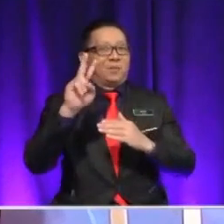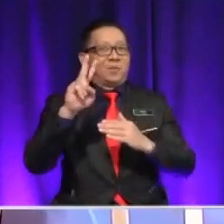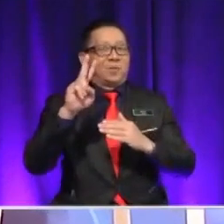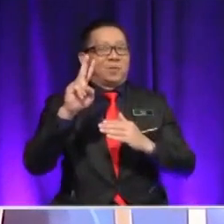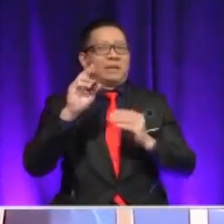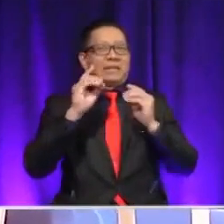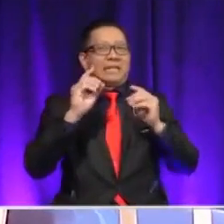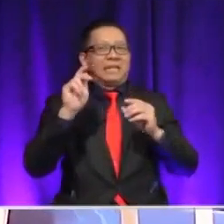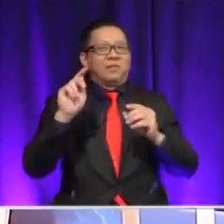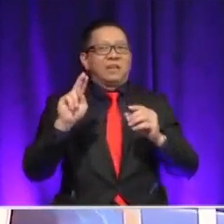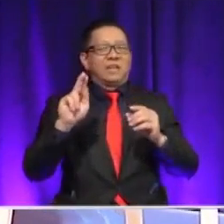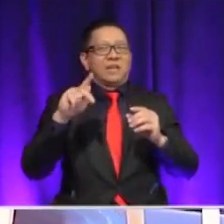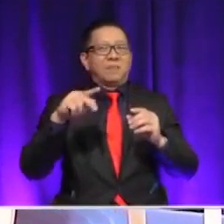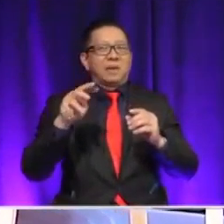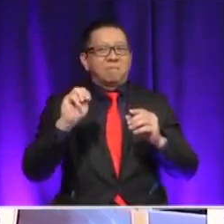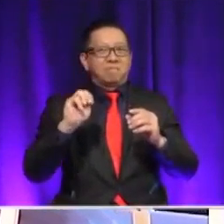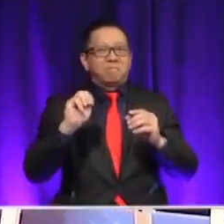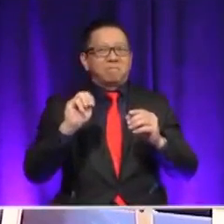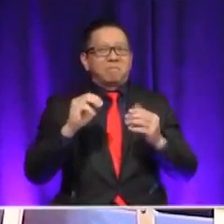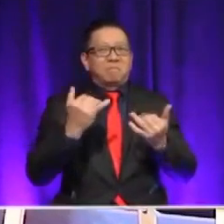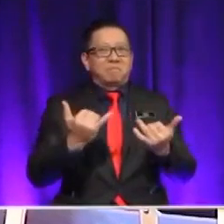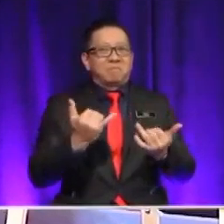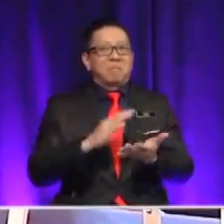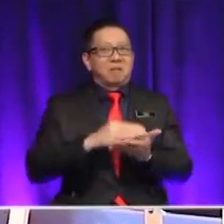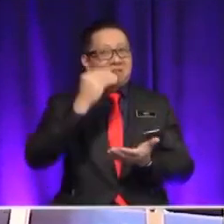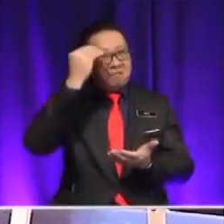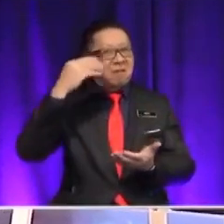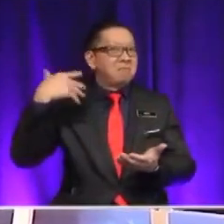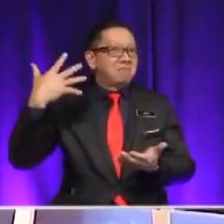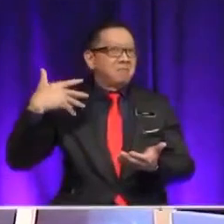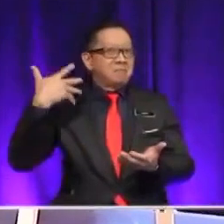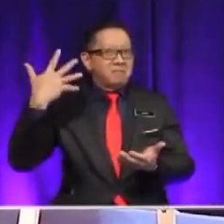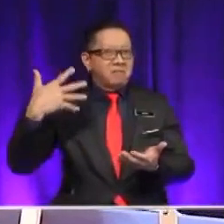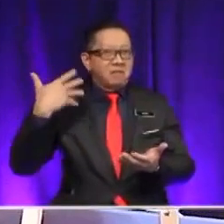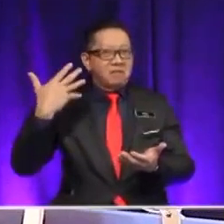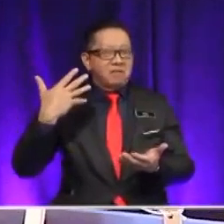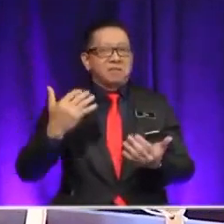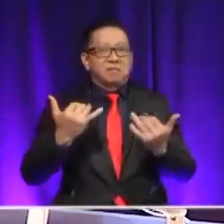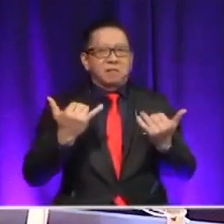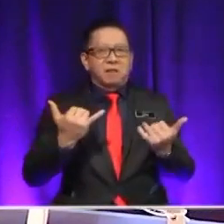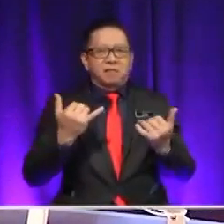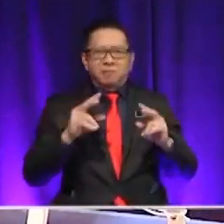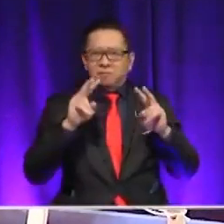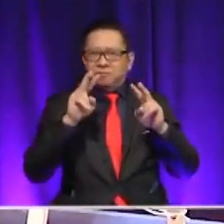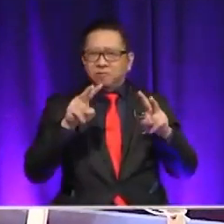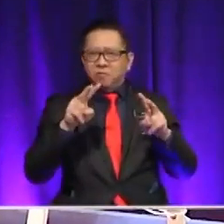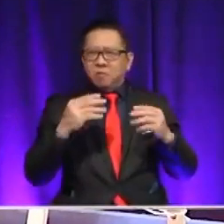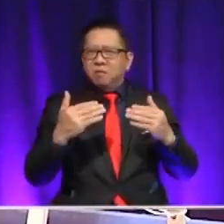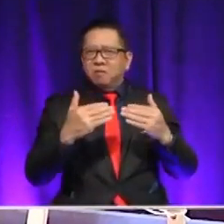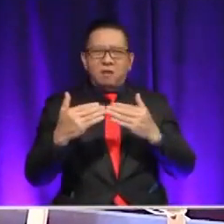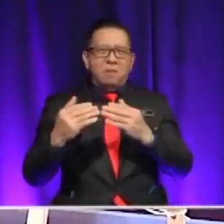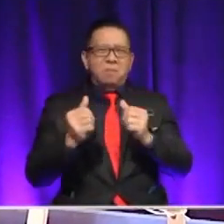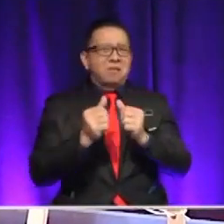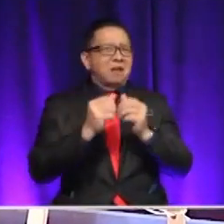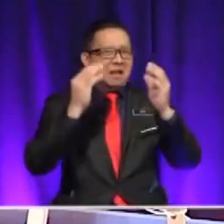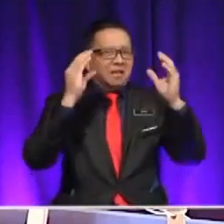KPM. Kita belajar tentang rukun negara dan untuk segmen ini kita nak tahu dengan lebih lanjut pula apa kepentingan mengamalkan rukun negara.